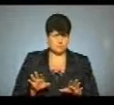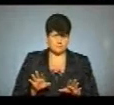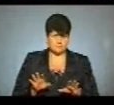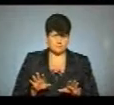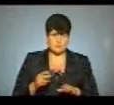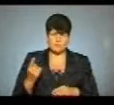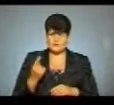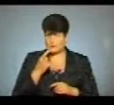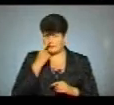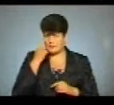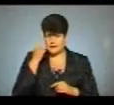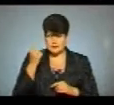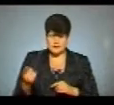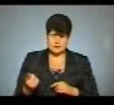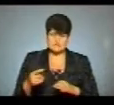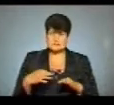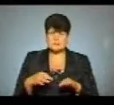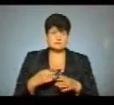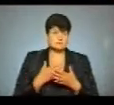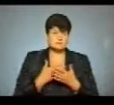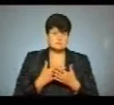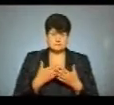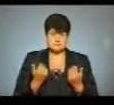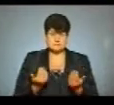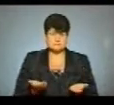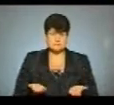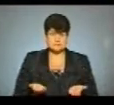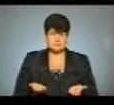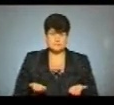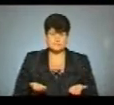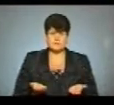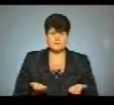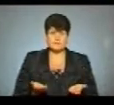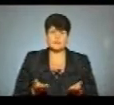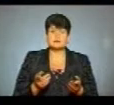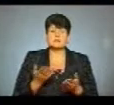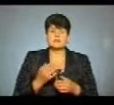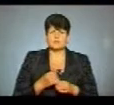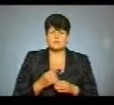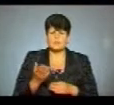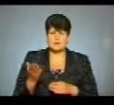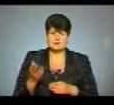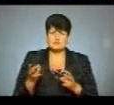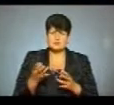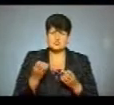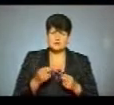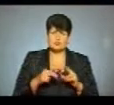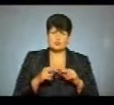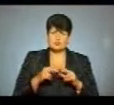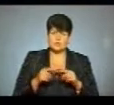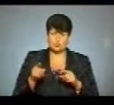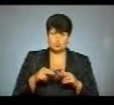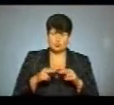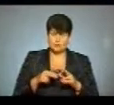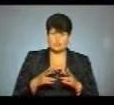там далеко, транспорт не ходить. Ну, де і обробляти ділянку, тут треба все побудувати. Тут побудовано,